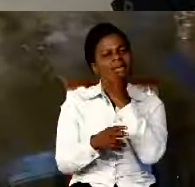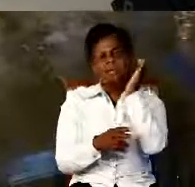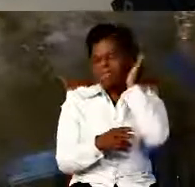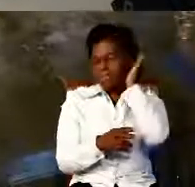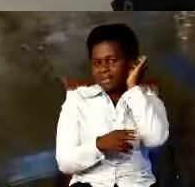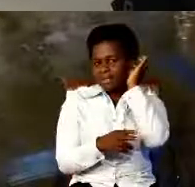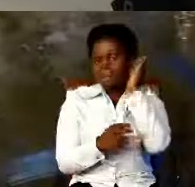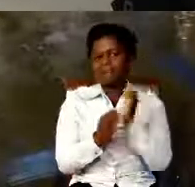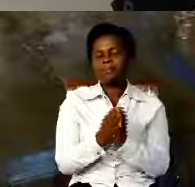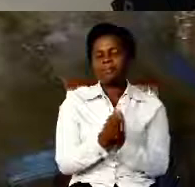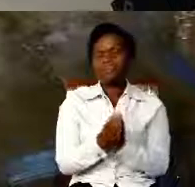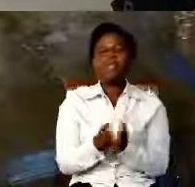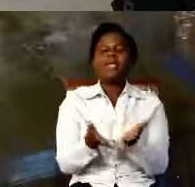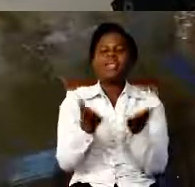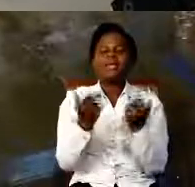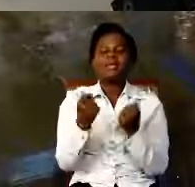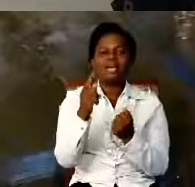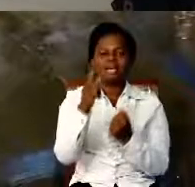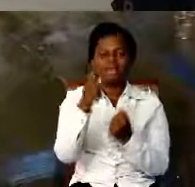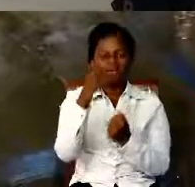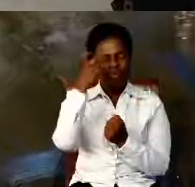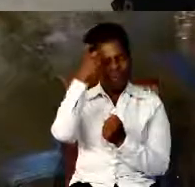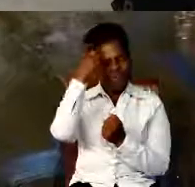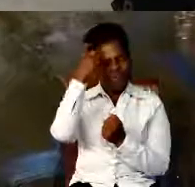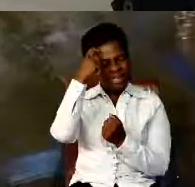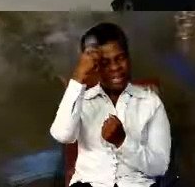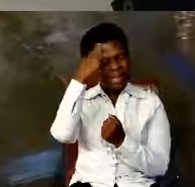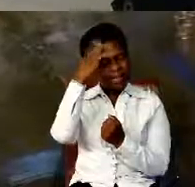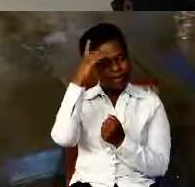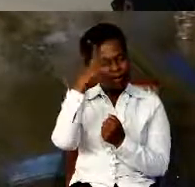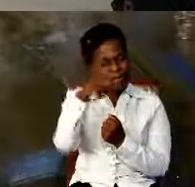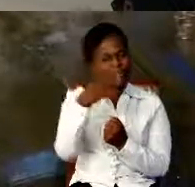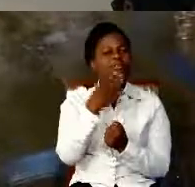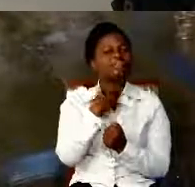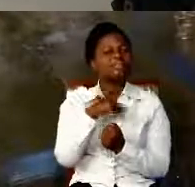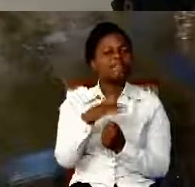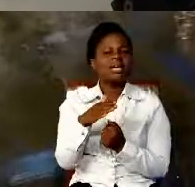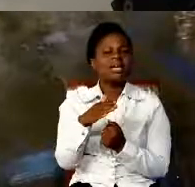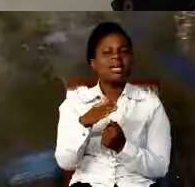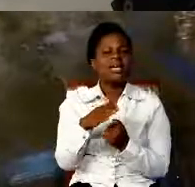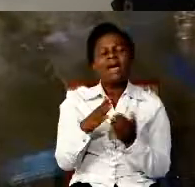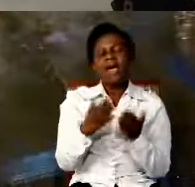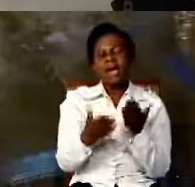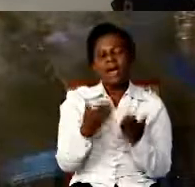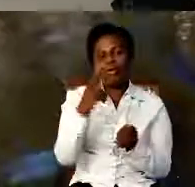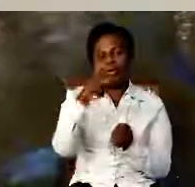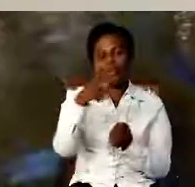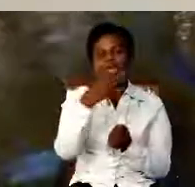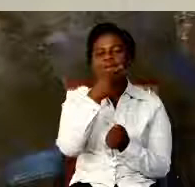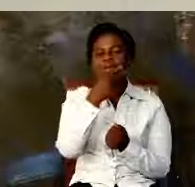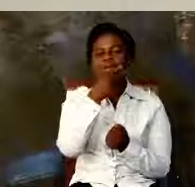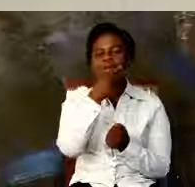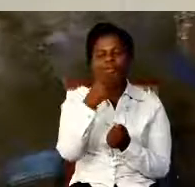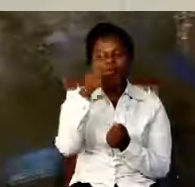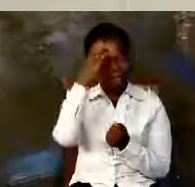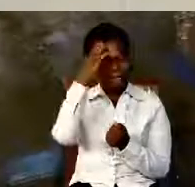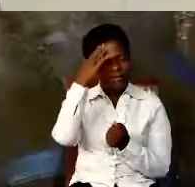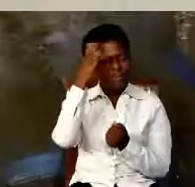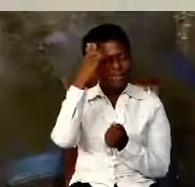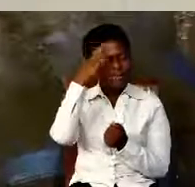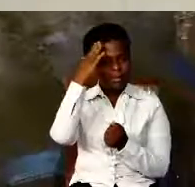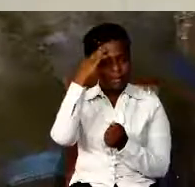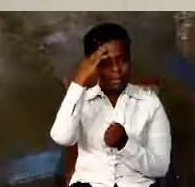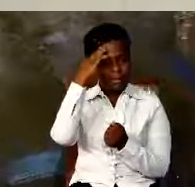kusikiliza. Yawezekana ukawa unafikiri unayafahamu yale unayoyahitaji. Yawezekana wewe ni mwanaume lakini unafikiri